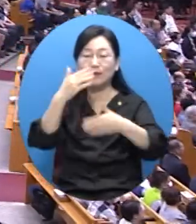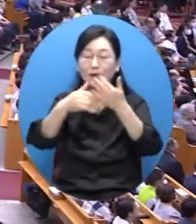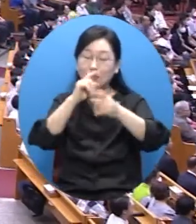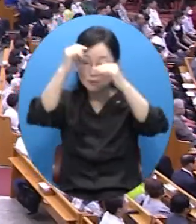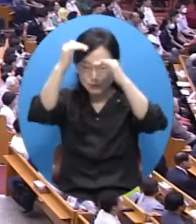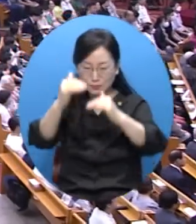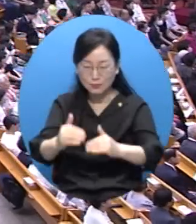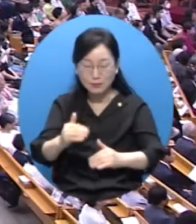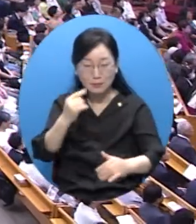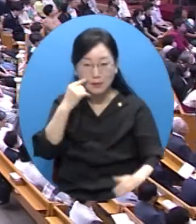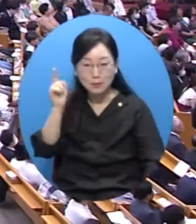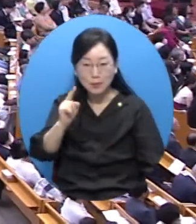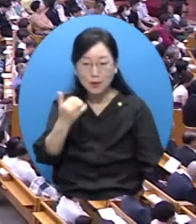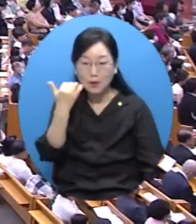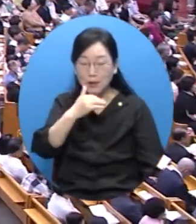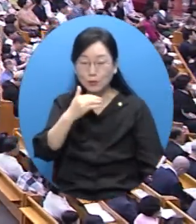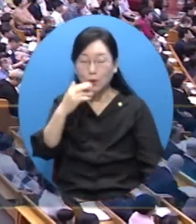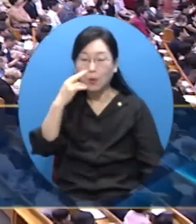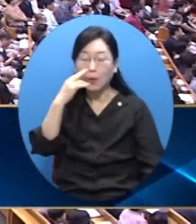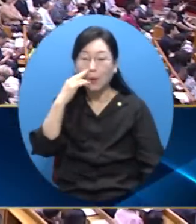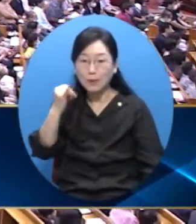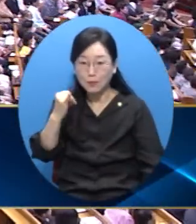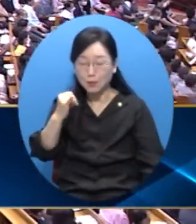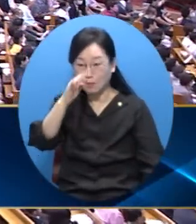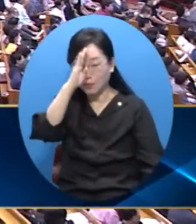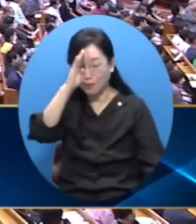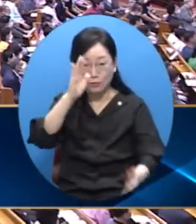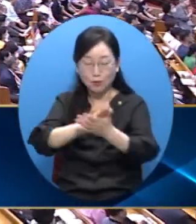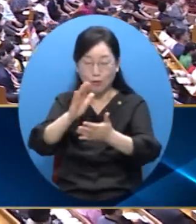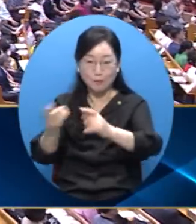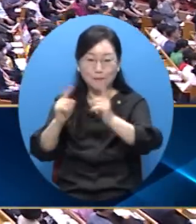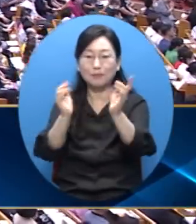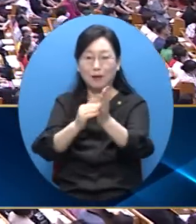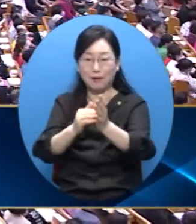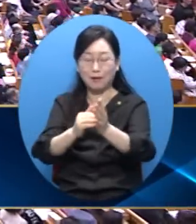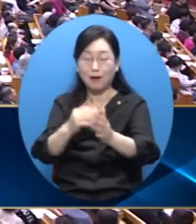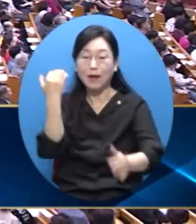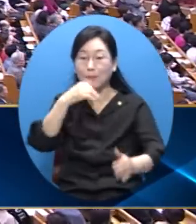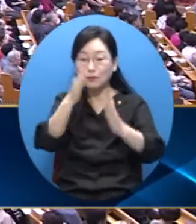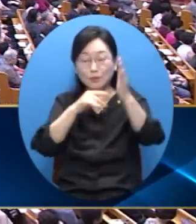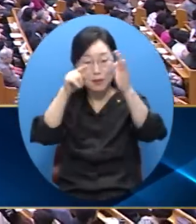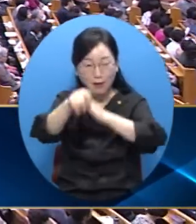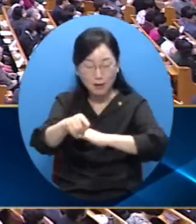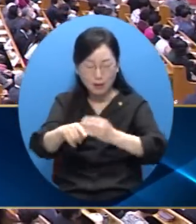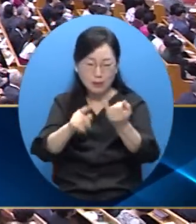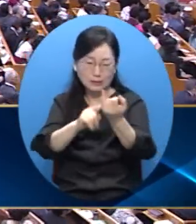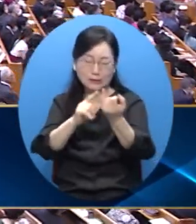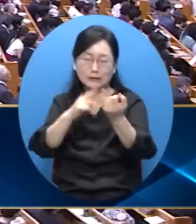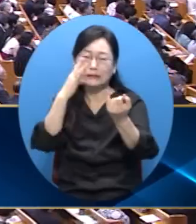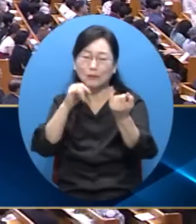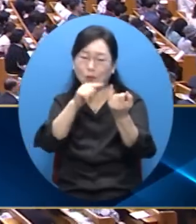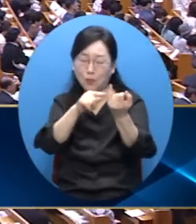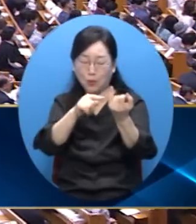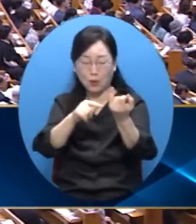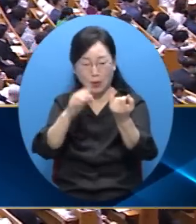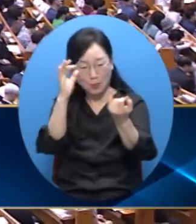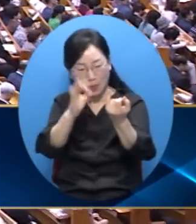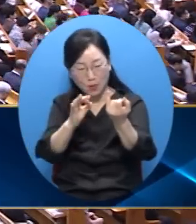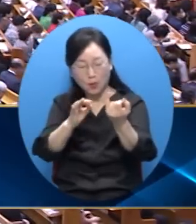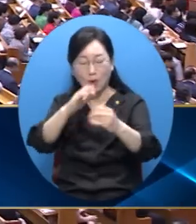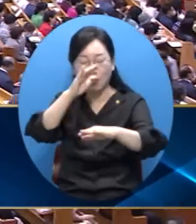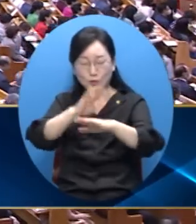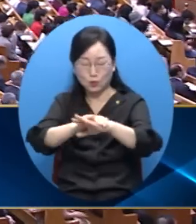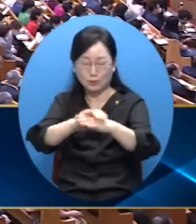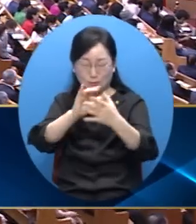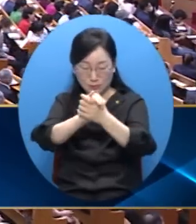보니까 베드로 장모의 열병이 떠나갔습니다. 베드로의 집에 들어가서 열병을 앓아 누워있던 장모의 손을 붙드시는 순간